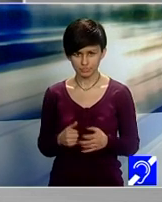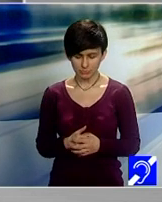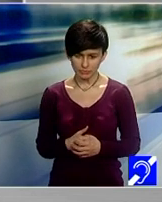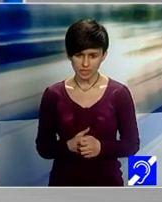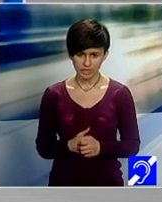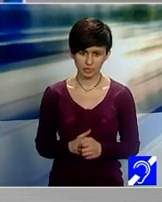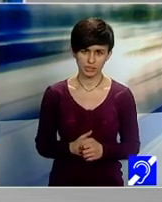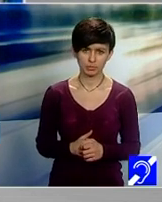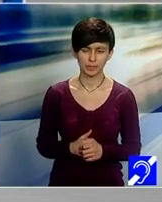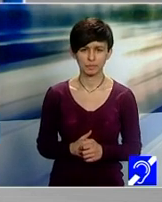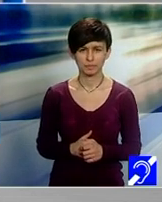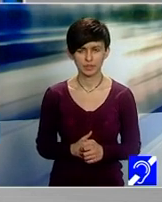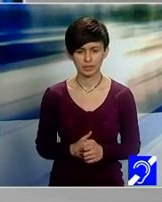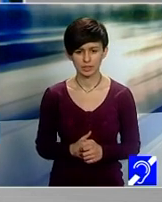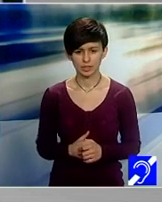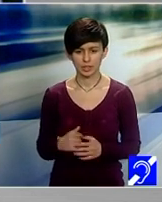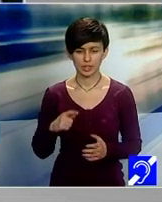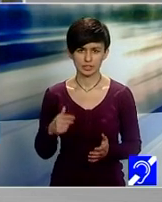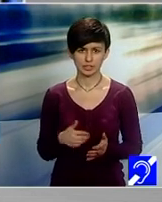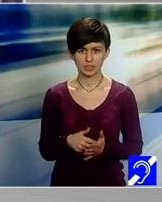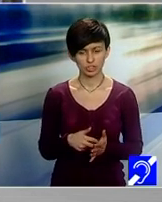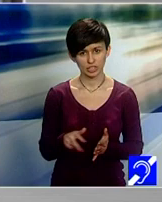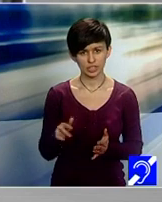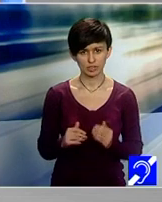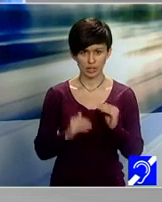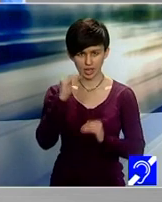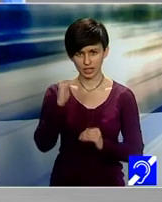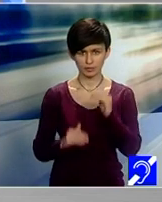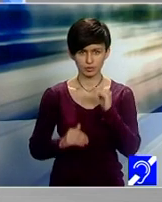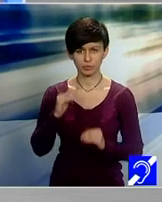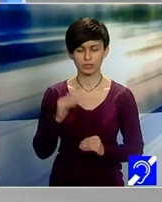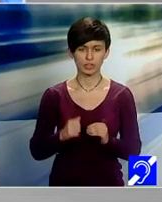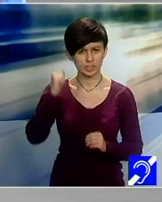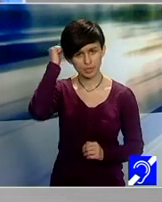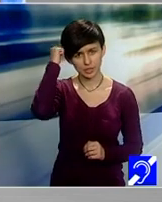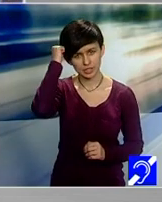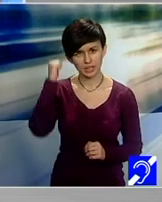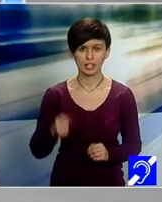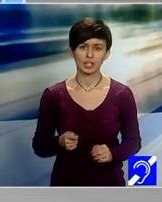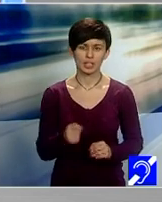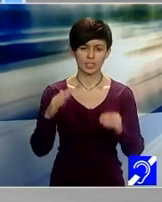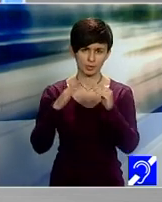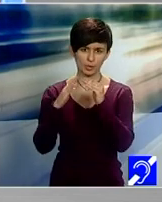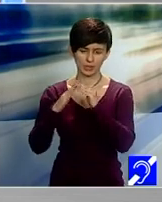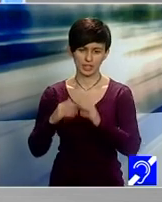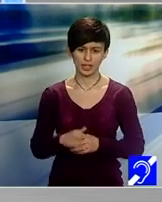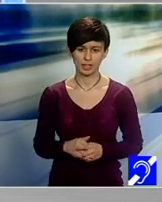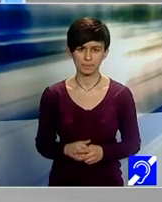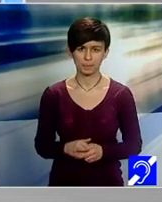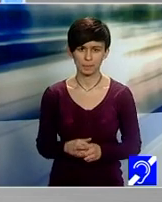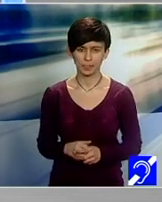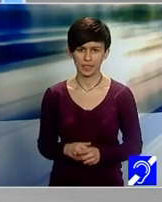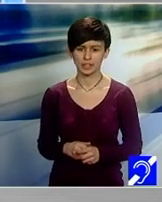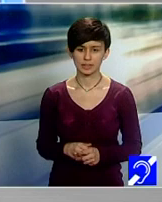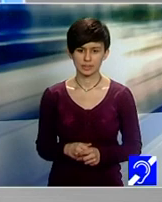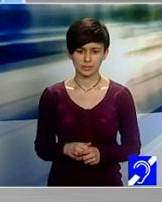un risc al fluctuației pieței imobiliare, pe care și-l asumă, bineînțeles, clientul. De asemenea, el își asumă și riscul